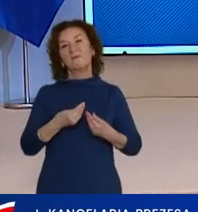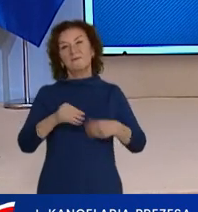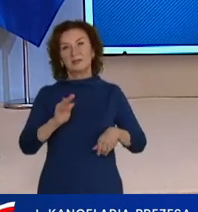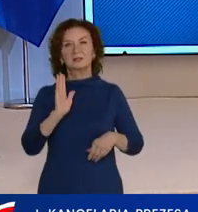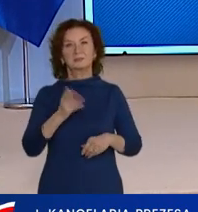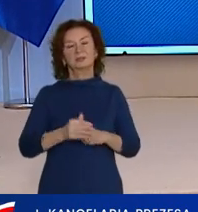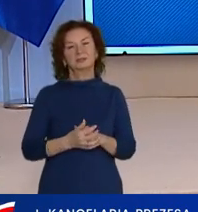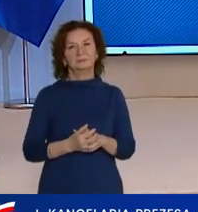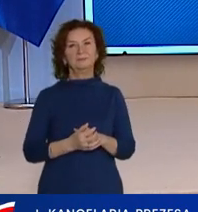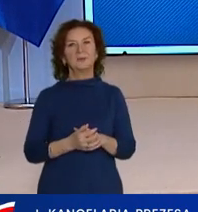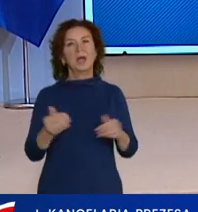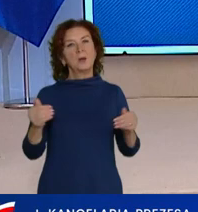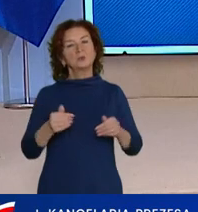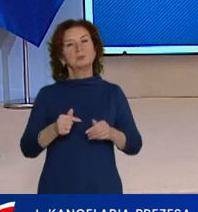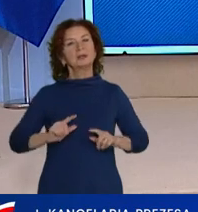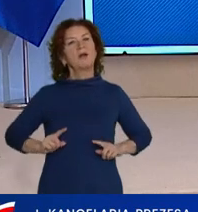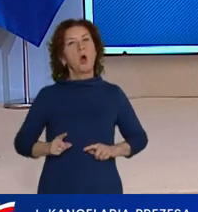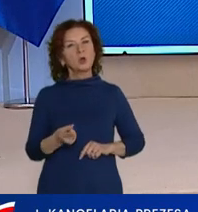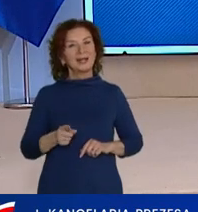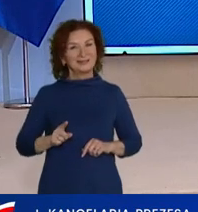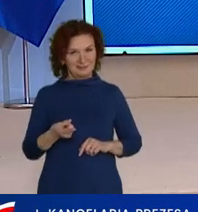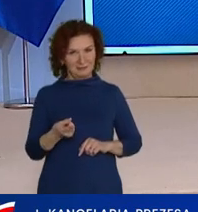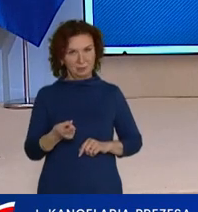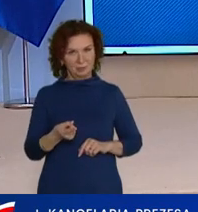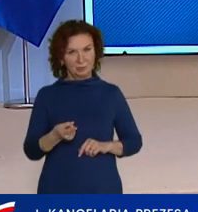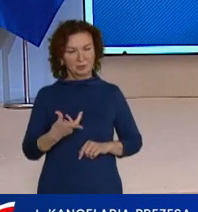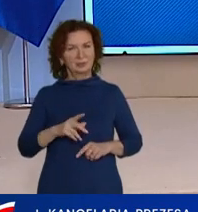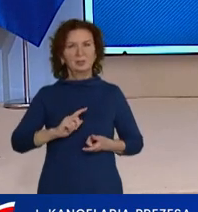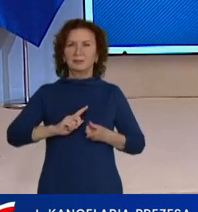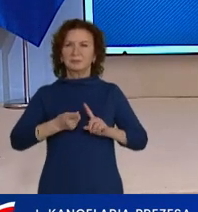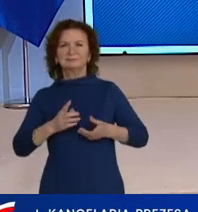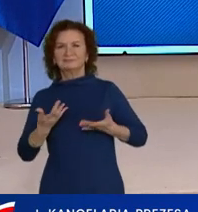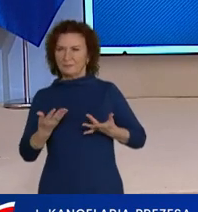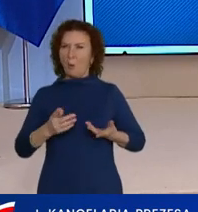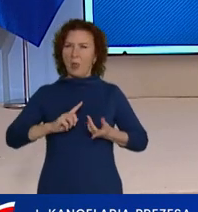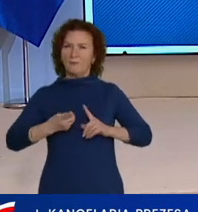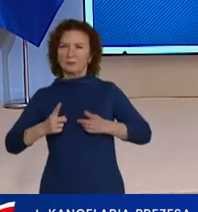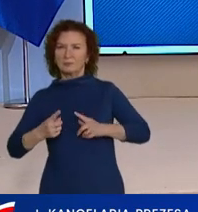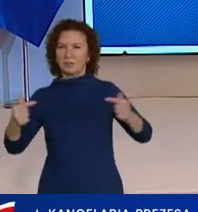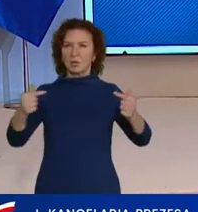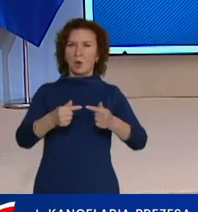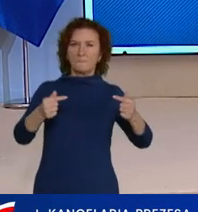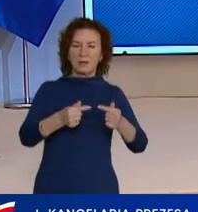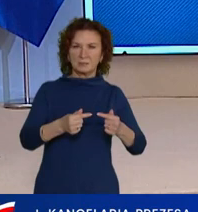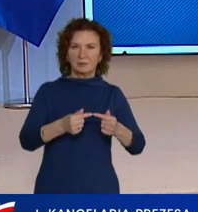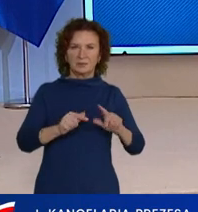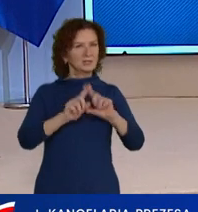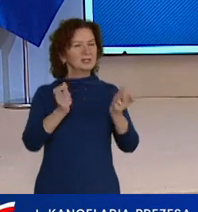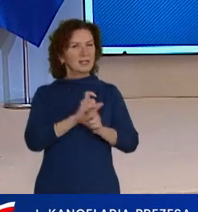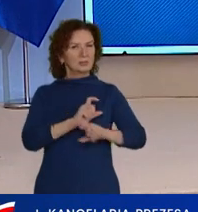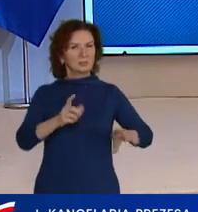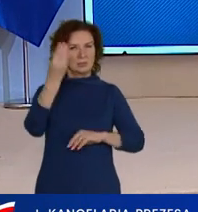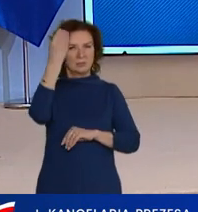musimy jako organizatorzy całego systemu być elastyczni, ale oczywiście na bieżąco będziemy Państwa